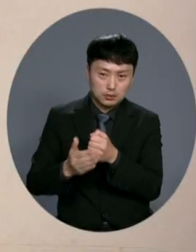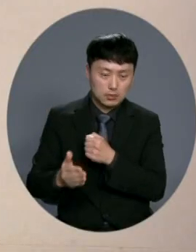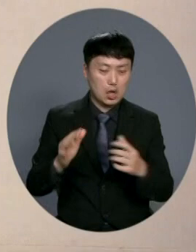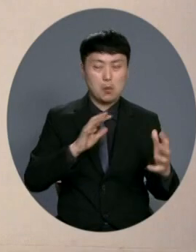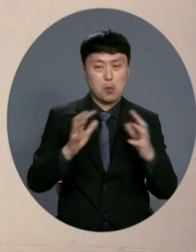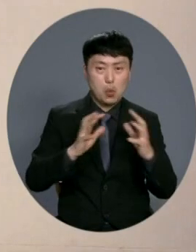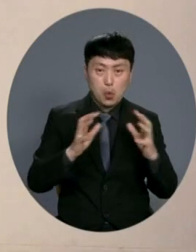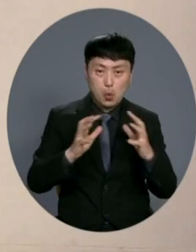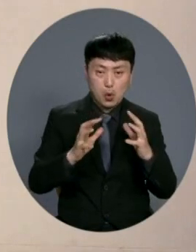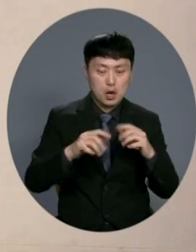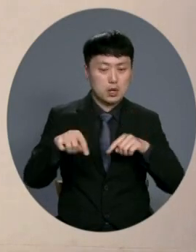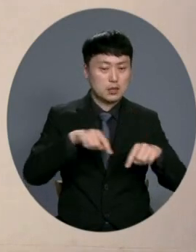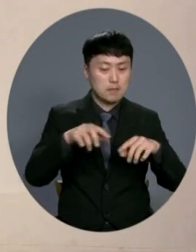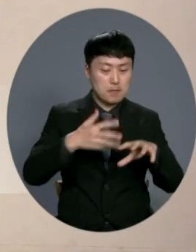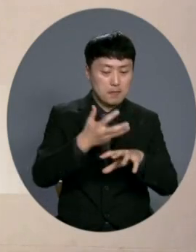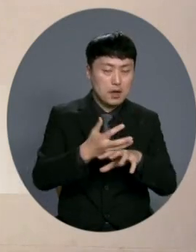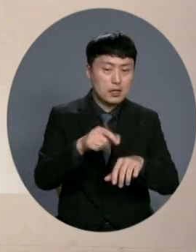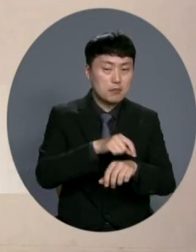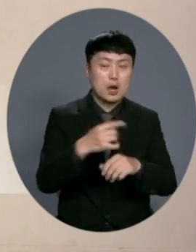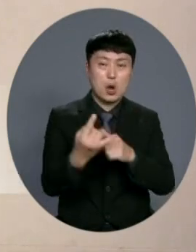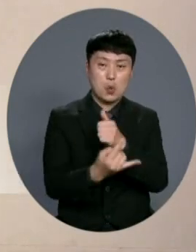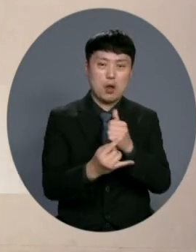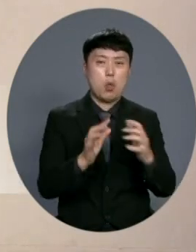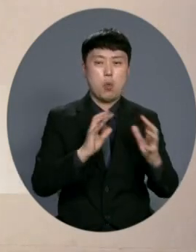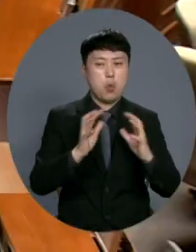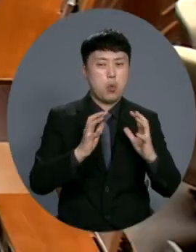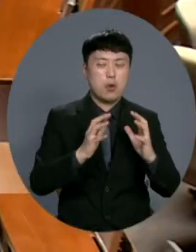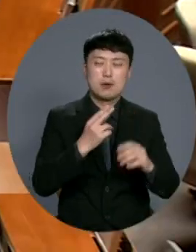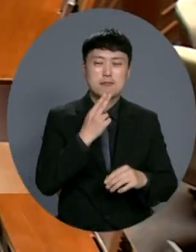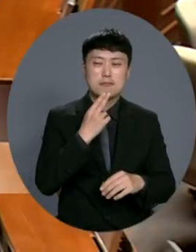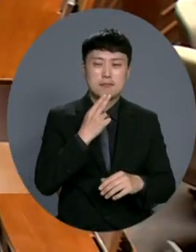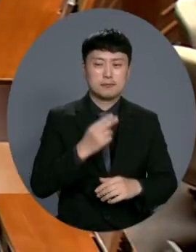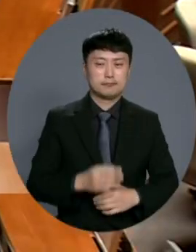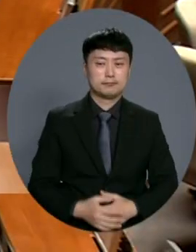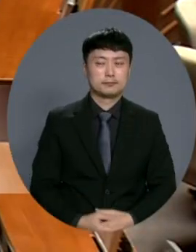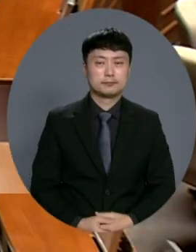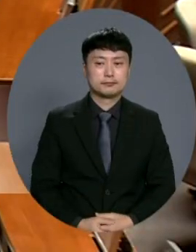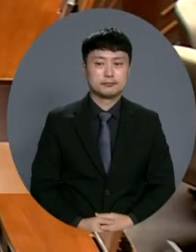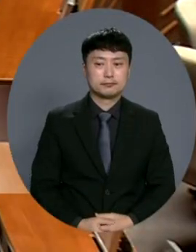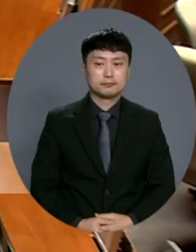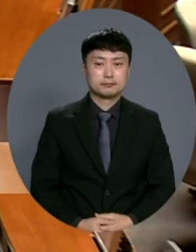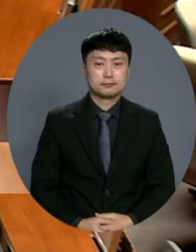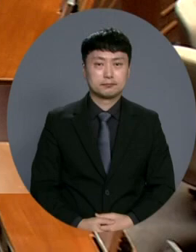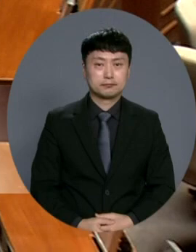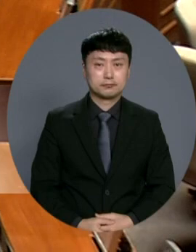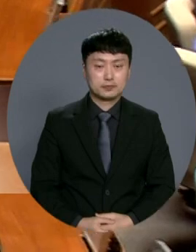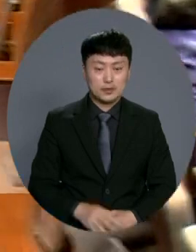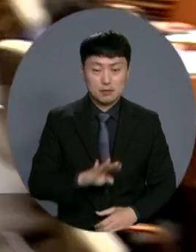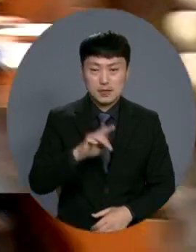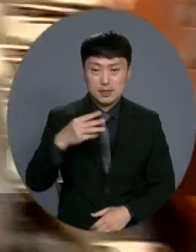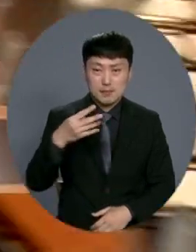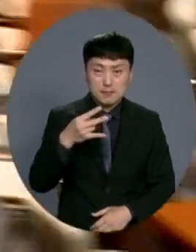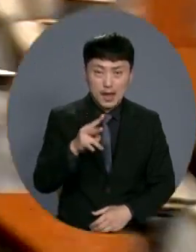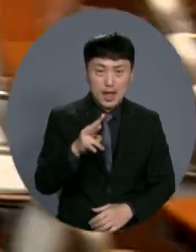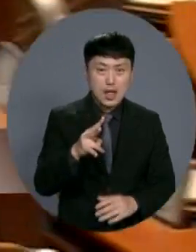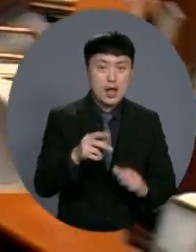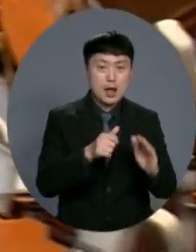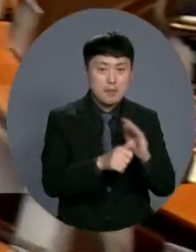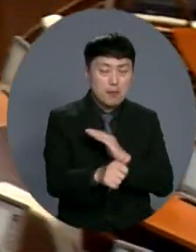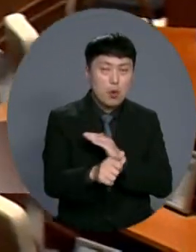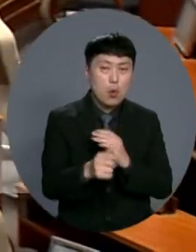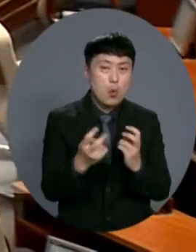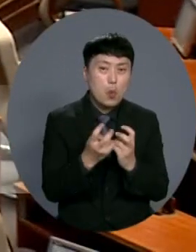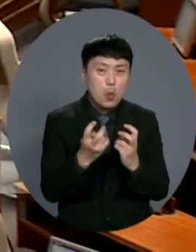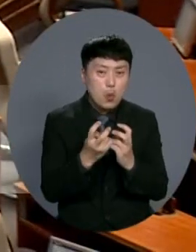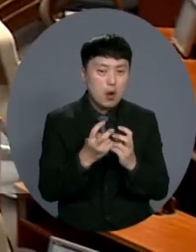할 국회 정치개혁 특별위원회는 회의조차 열지 않고 있습니다 비례대표를 어떻게 뽑을지 정하는 선거제도